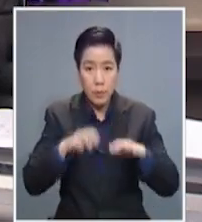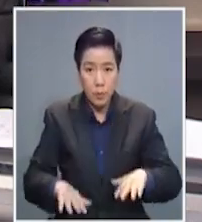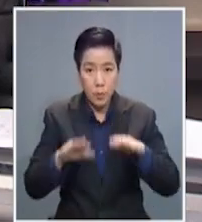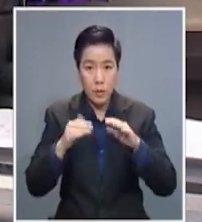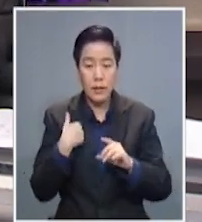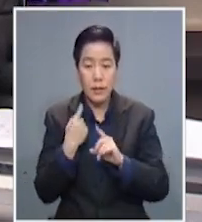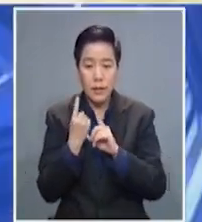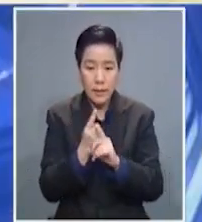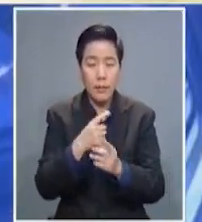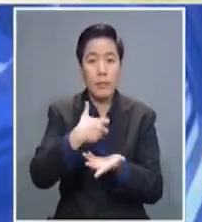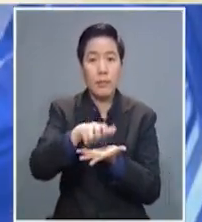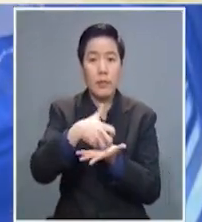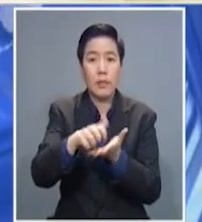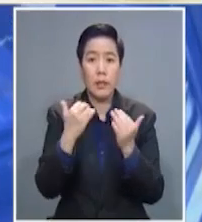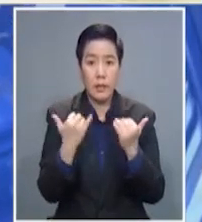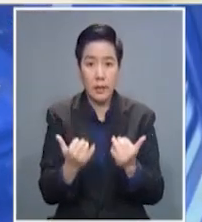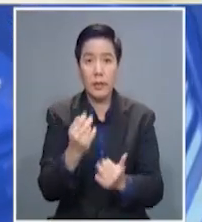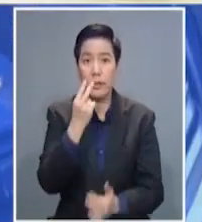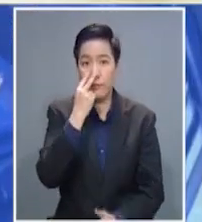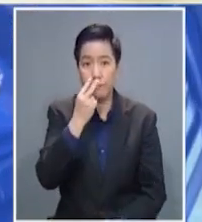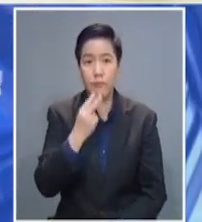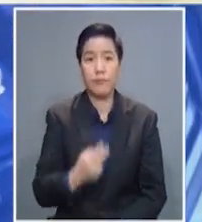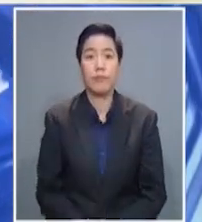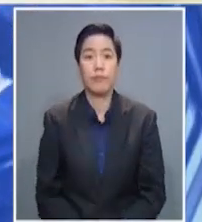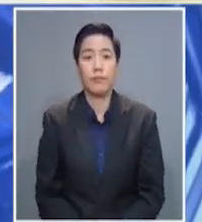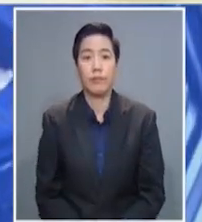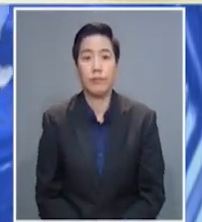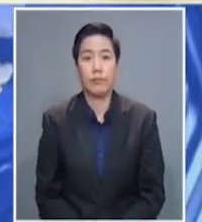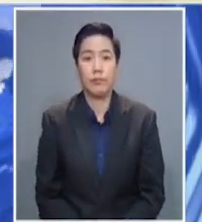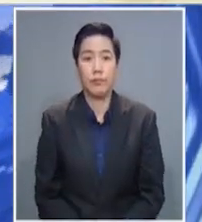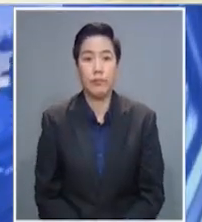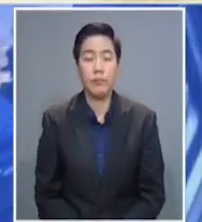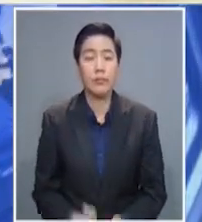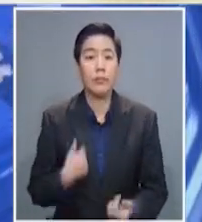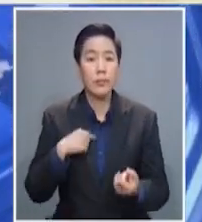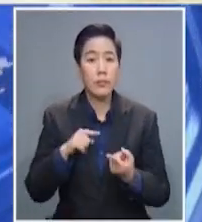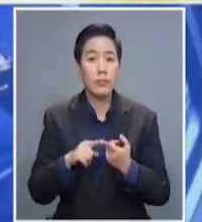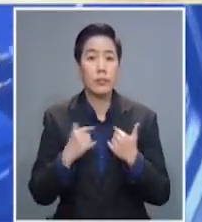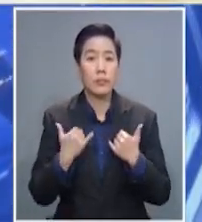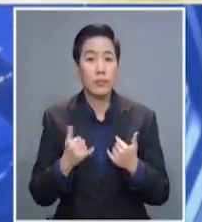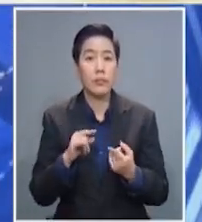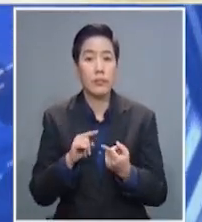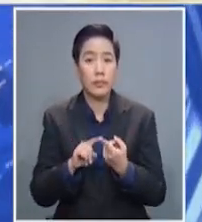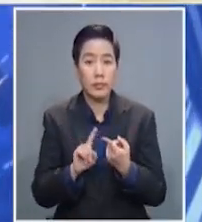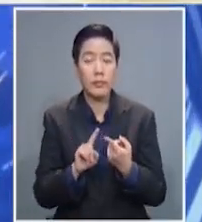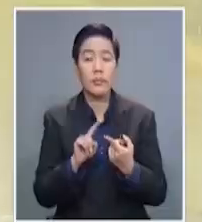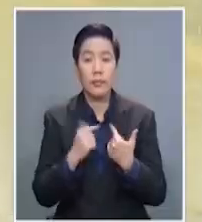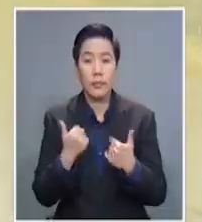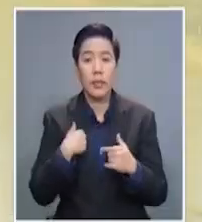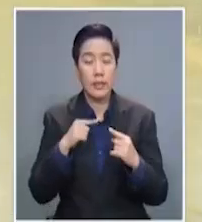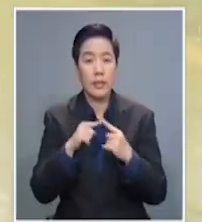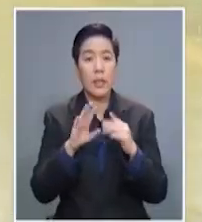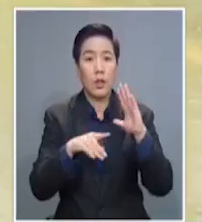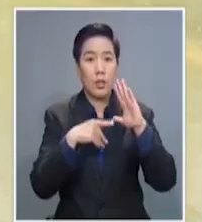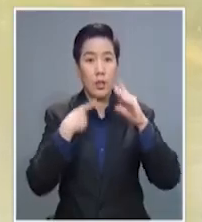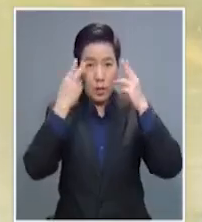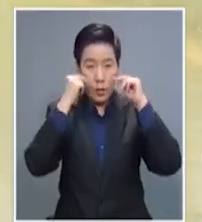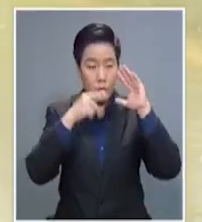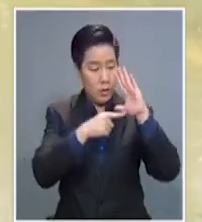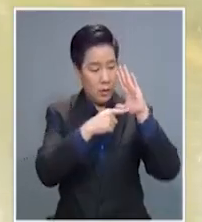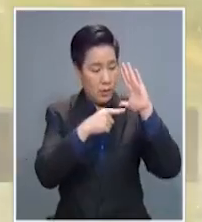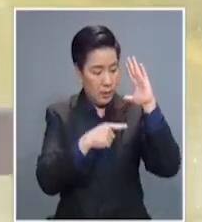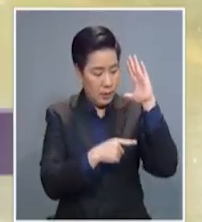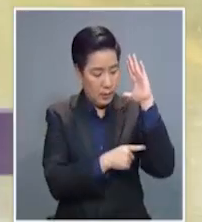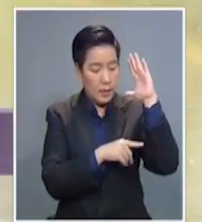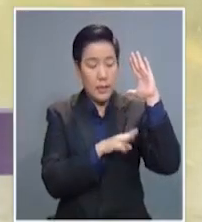ราติดตามรายงานสดนะครับจากคุณกนกนวลอินสมภักษรครับ ค่ะคุณวรรณสิริคุณธีรวัฒน์คะการเดินทางลงพื้นที่ของนายกรัฐม